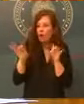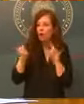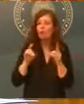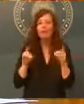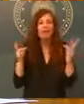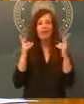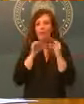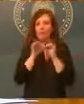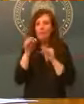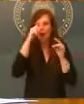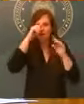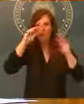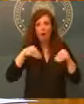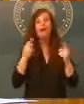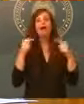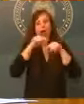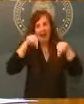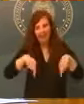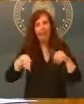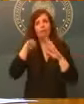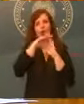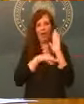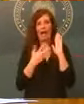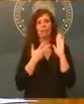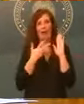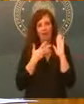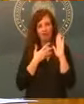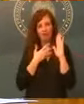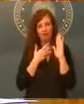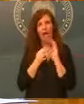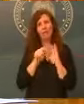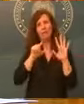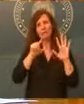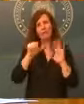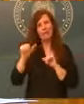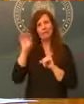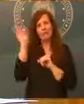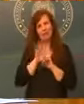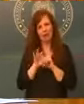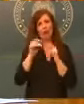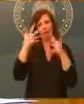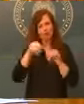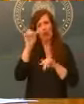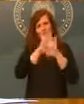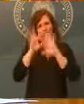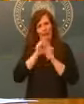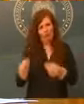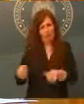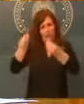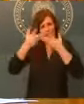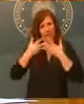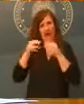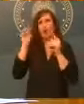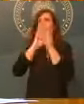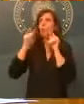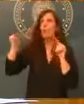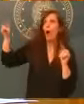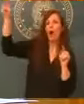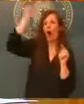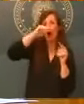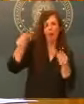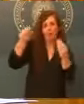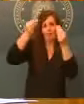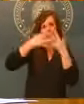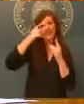Oggi siamo a circa il 76% di dati che gli enti locali proprietari degli edifici scolastici ci hanno fatto avere.